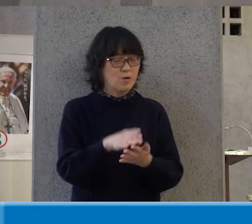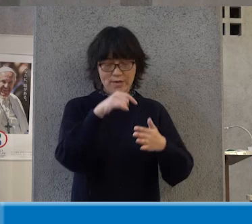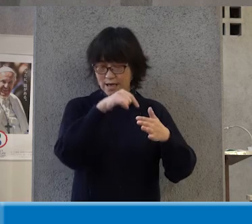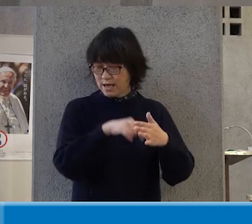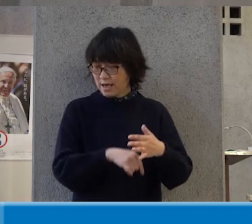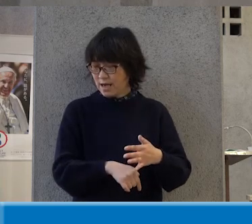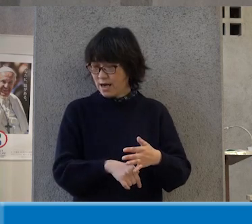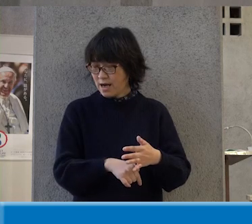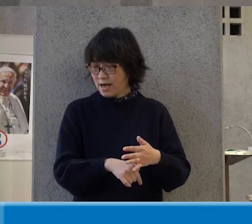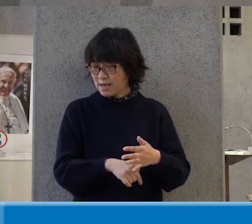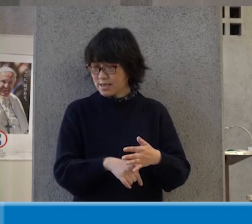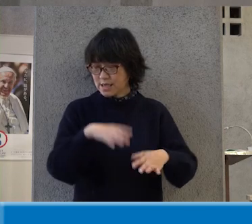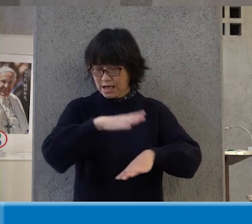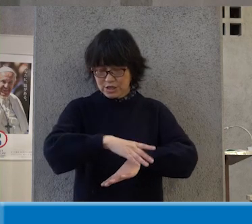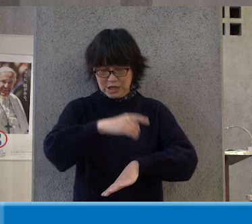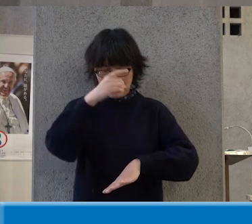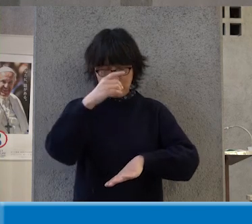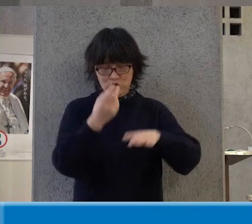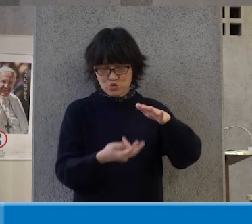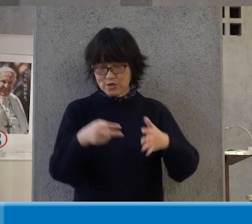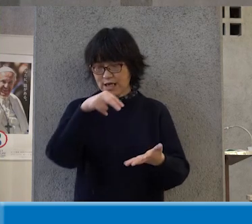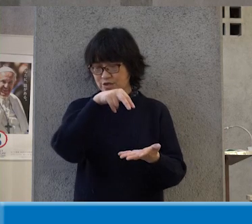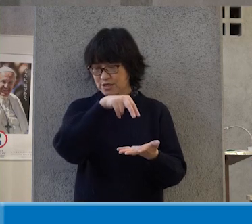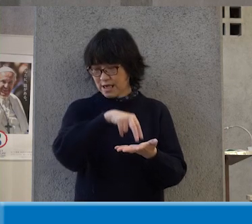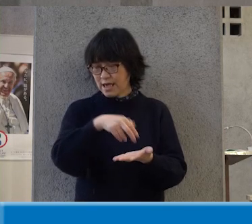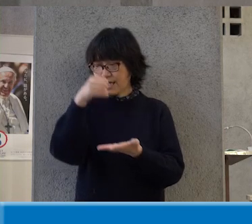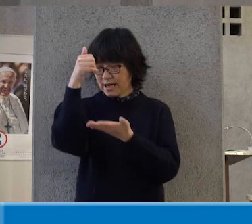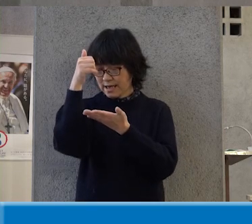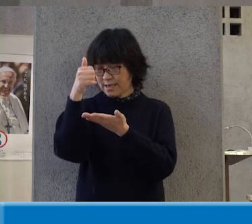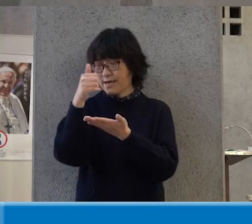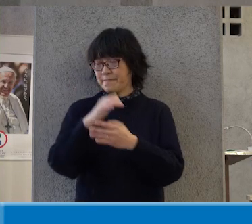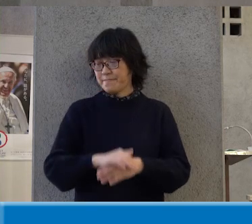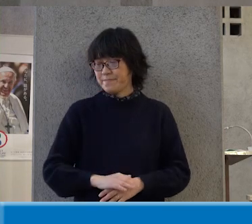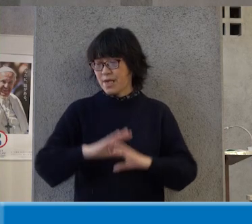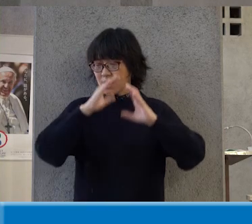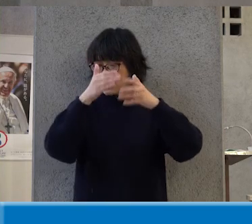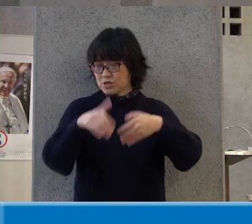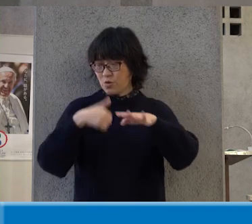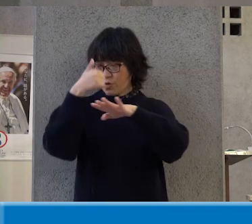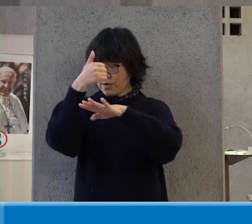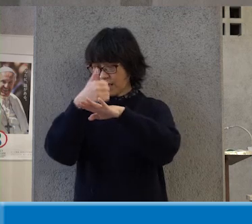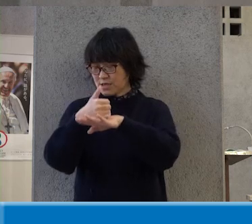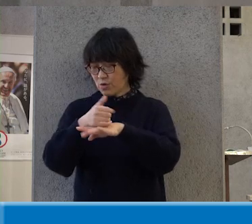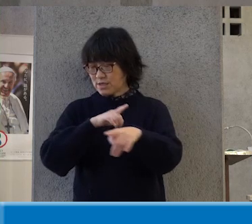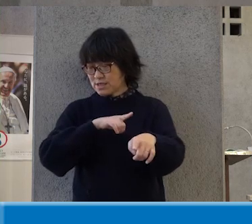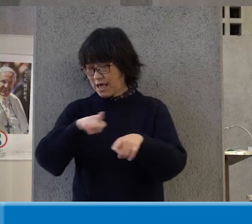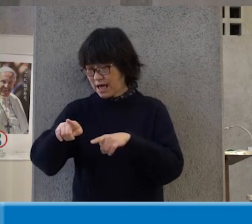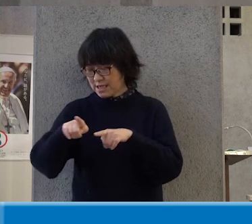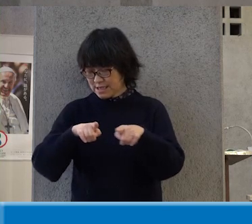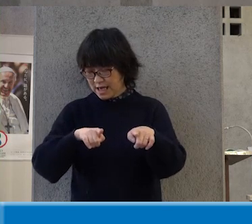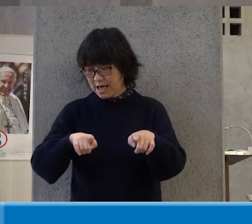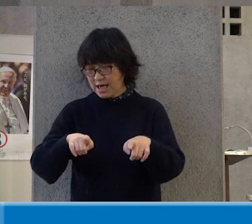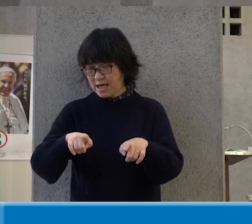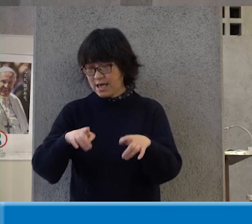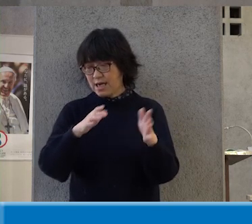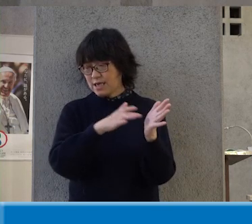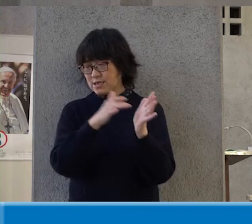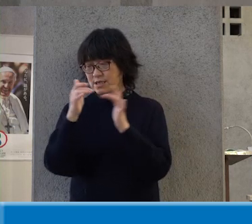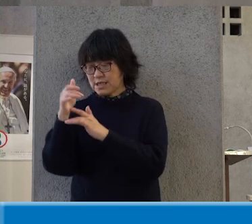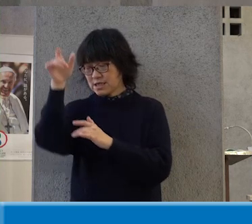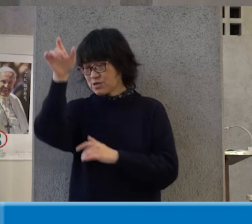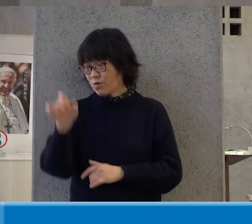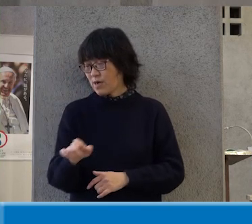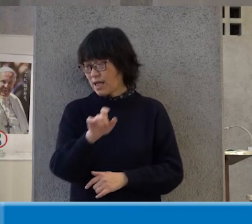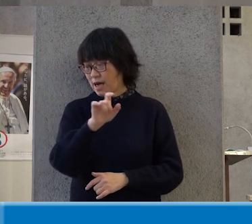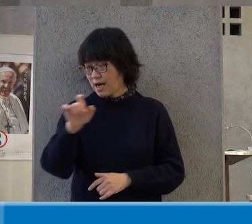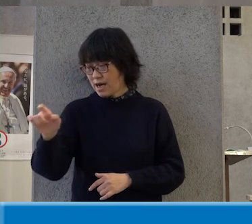死者の中から最初に復活した方、地上の王たちの支配者、イエス・